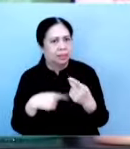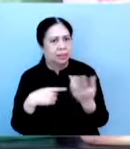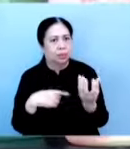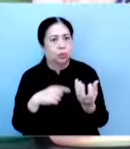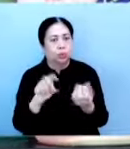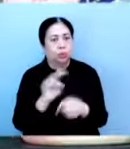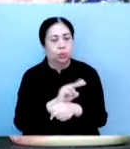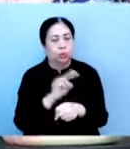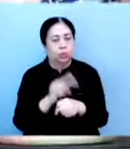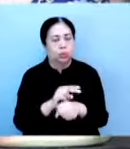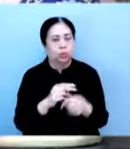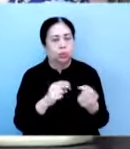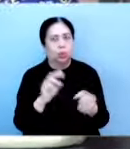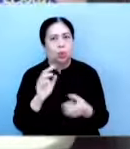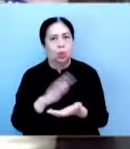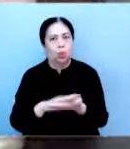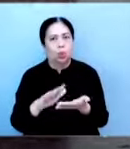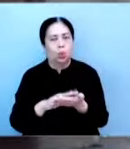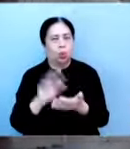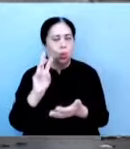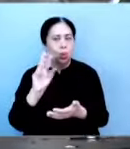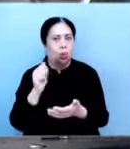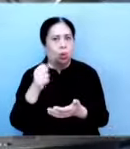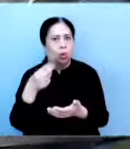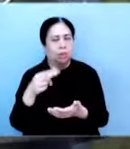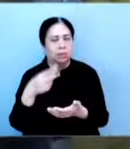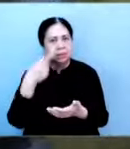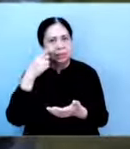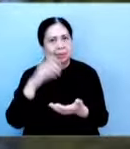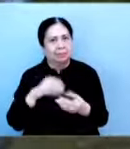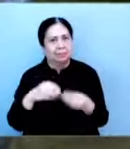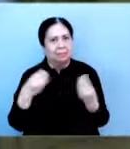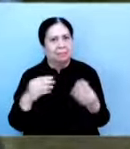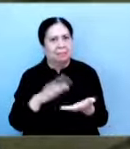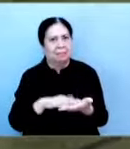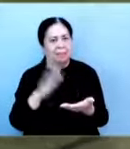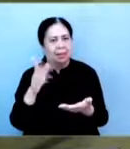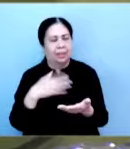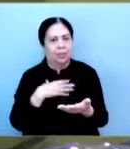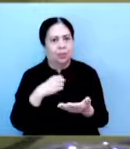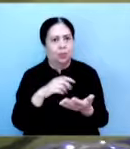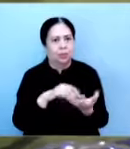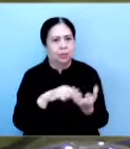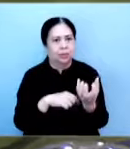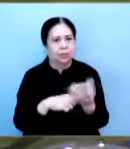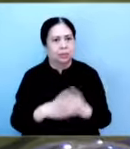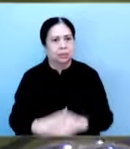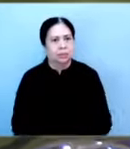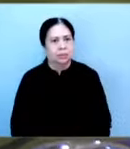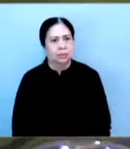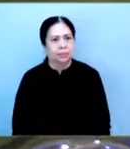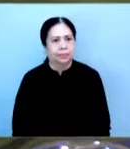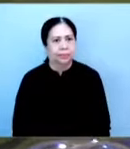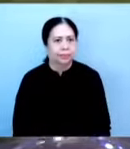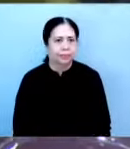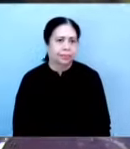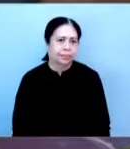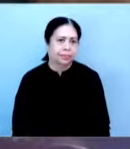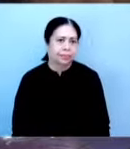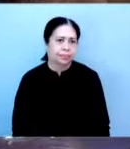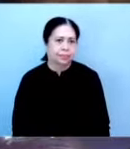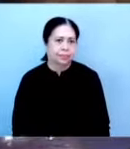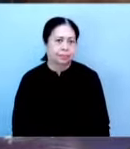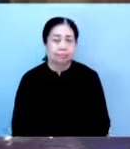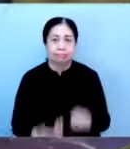talaga namin wash kasi medyo costly po talaga yung white sugar sa panahon ngayon Simple lang talaga simple lang